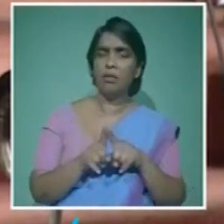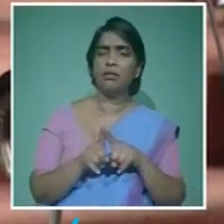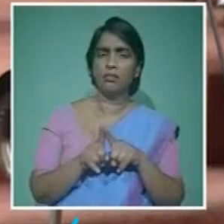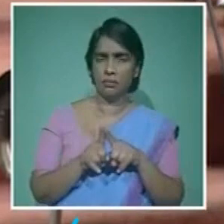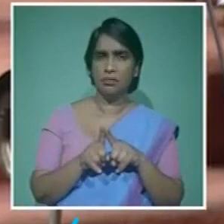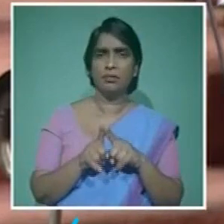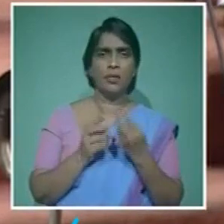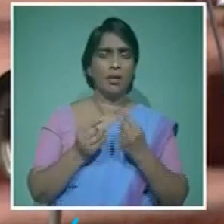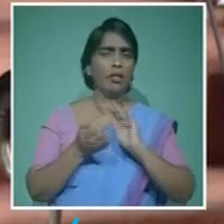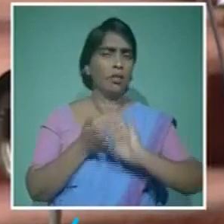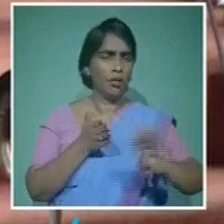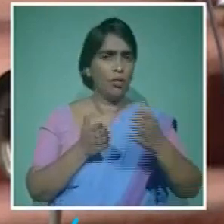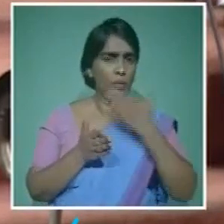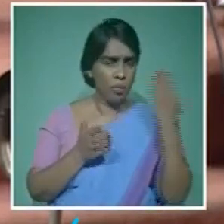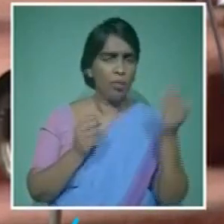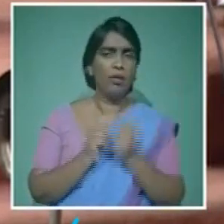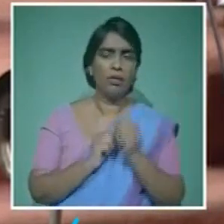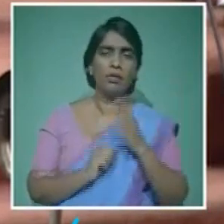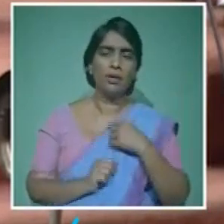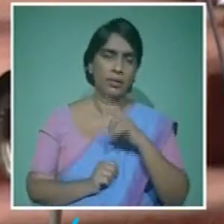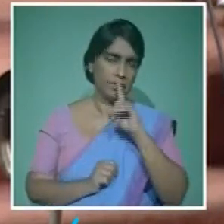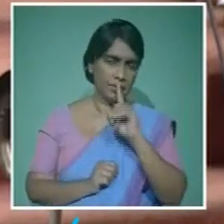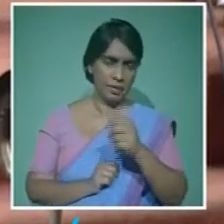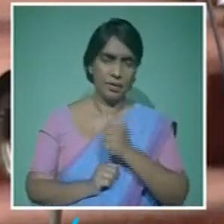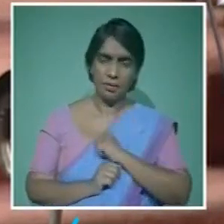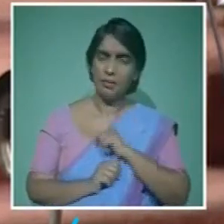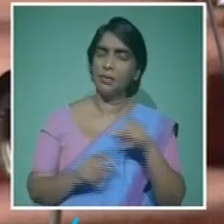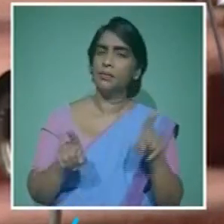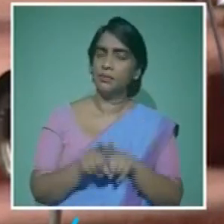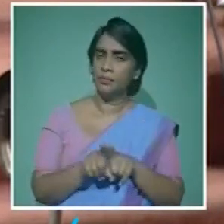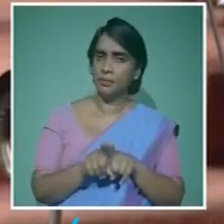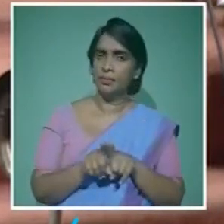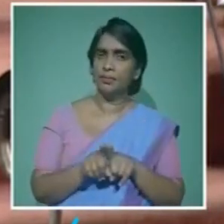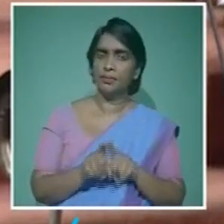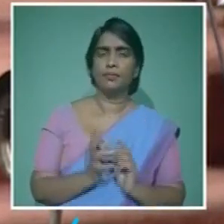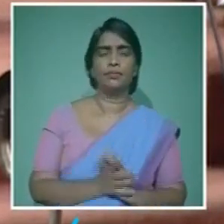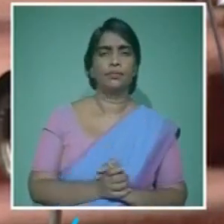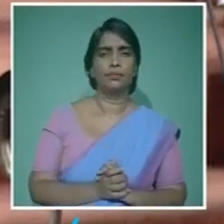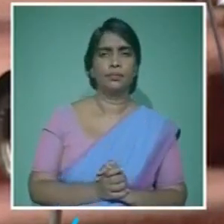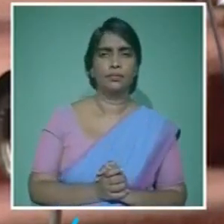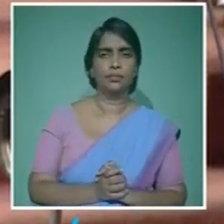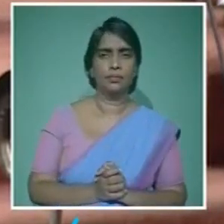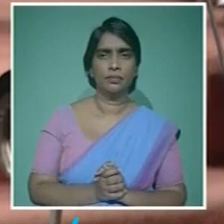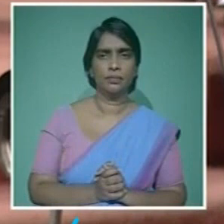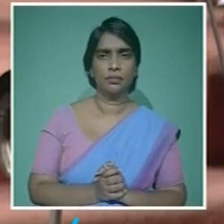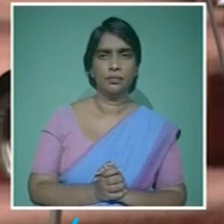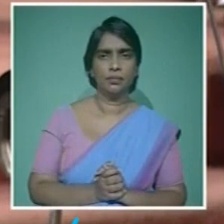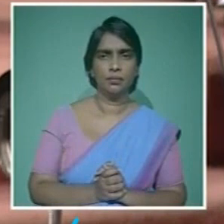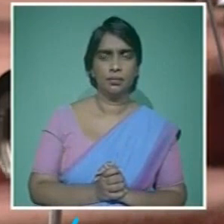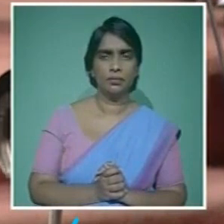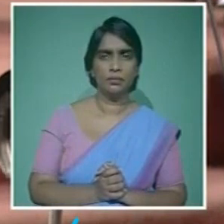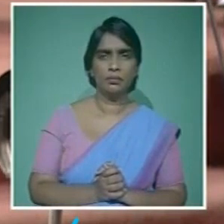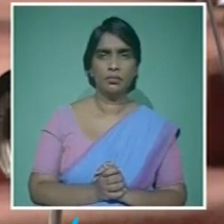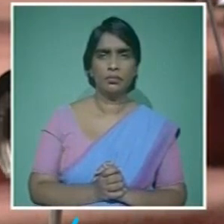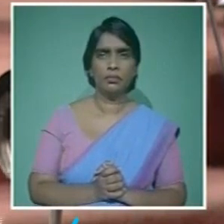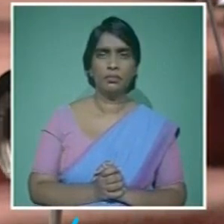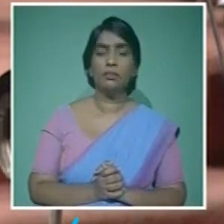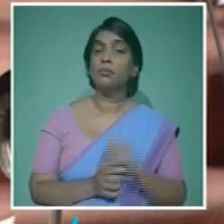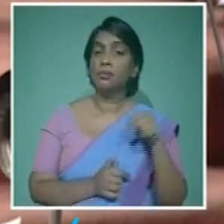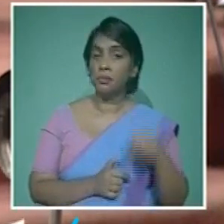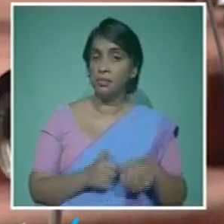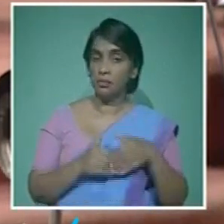வேண்டும். அதே போல இன்று இன்று உண்மையிலே